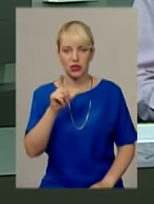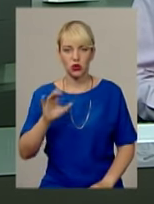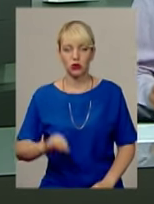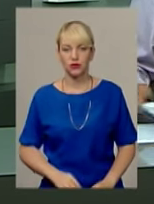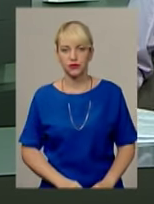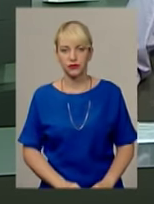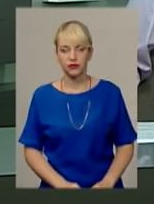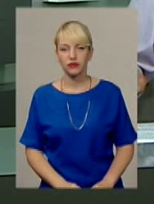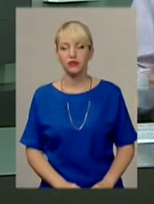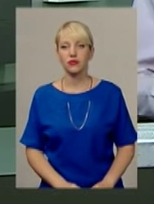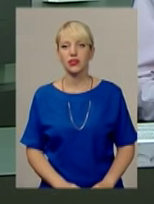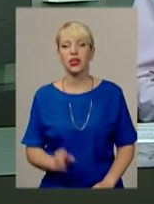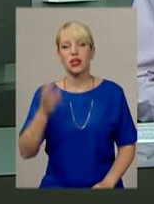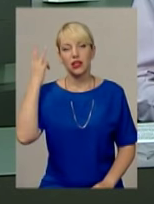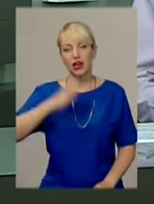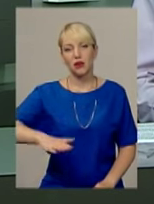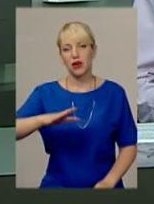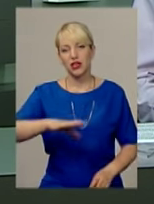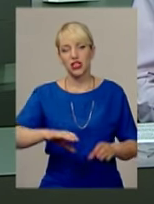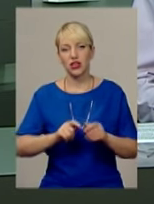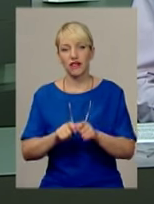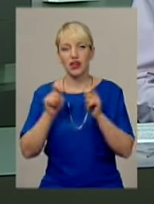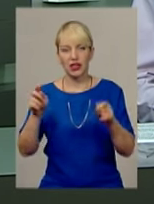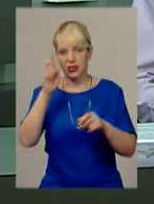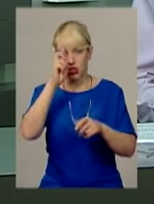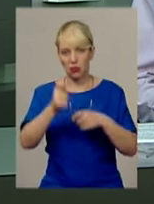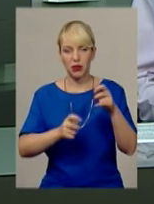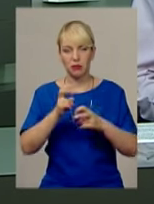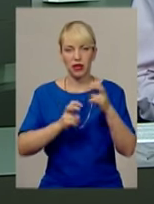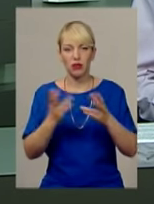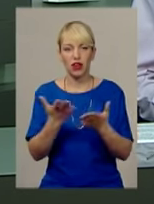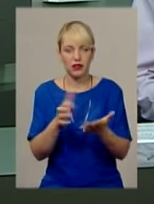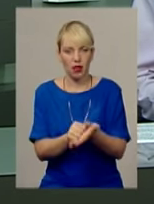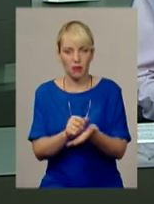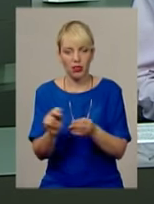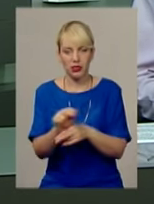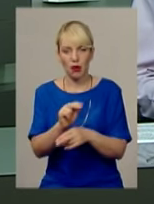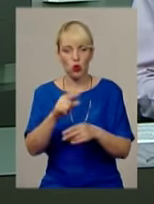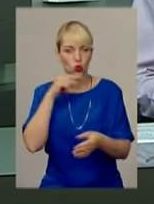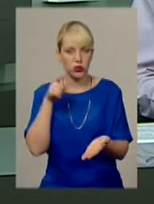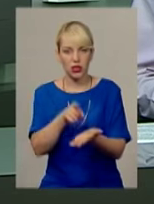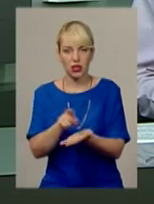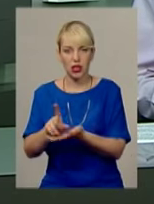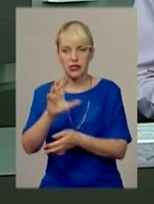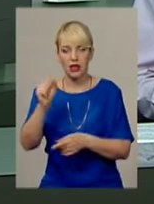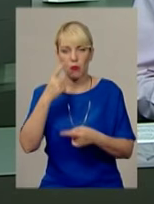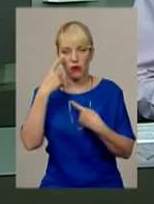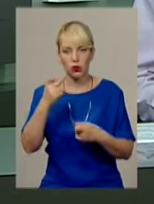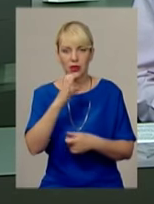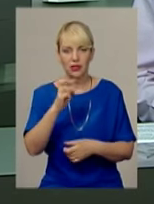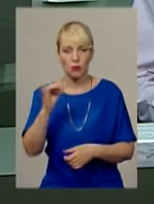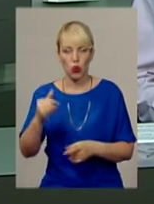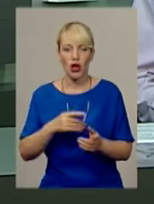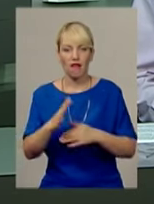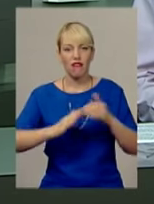ізоляторі. На Хмельниччині викрили держпідприємство, яке займалося ремонтом російських танків. За повідомленням прес-служби СБУ,